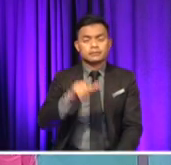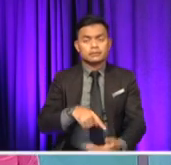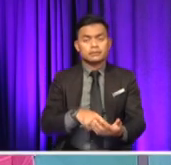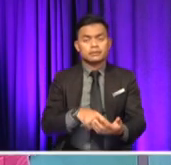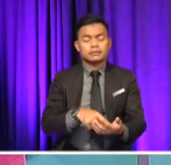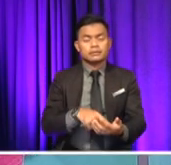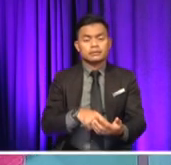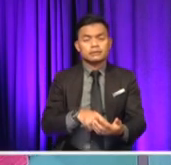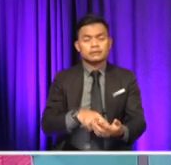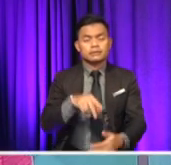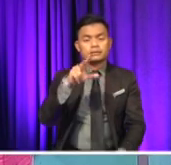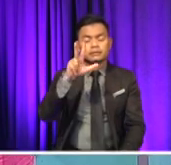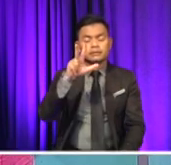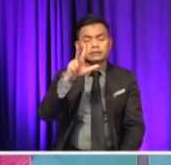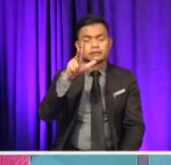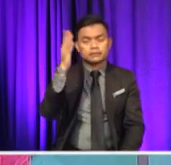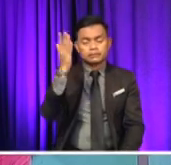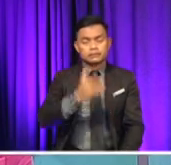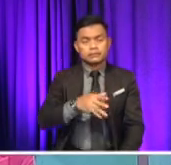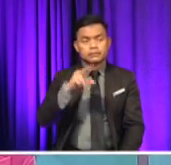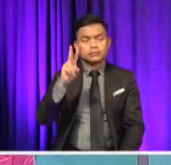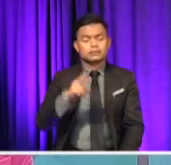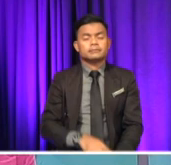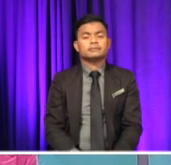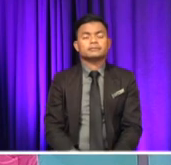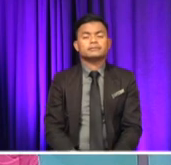yang berarah tiga per dua nama